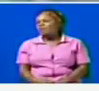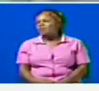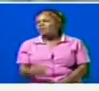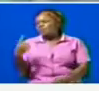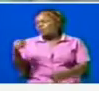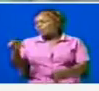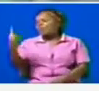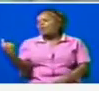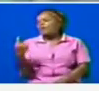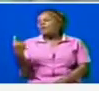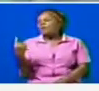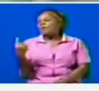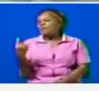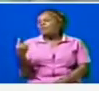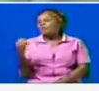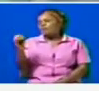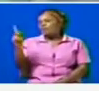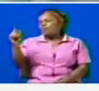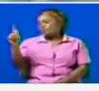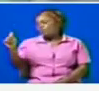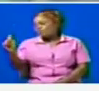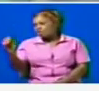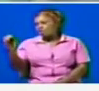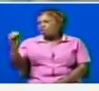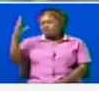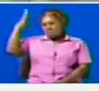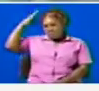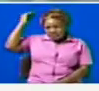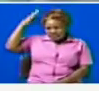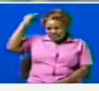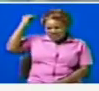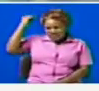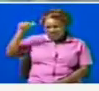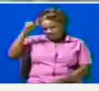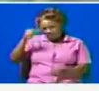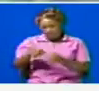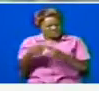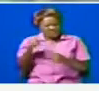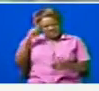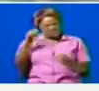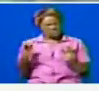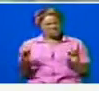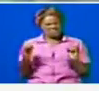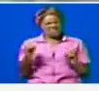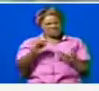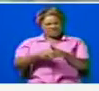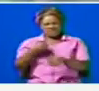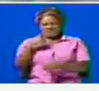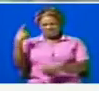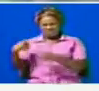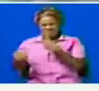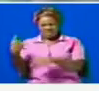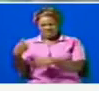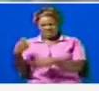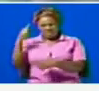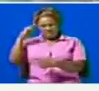umeshinda mtu? Kuna wale watasema amemshinda Ikuru Aukot, amemshinda Mohamed Abdul Badida. Umenikumbusha, lakini sidhani kwamba wanavyosema kwamba ameshinda